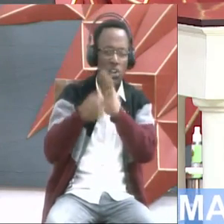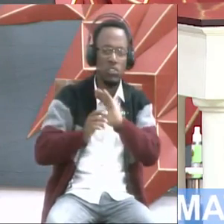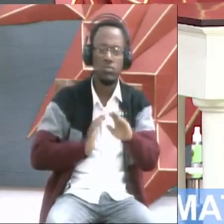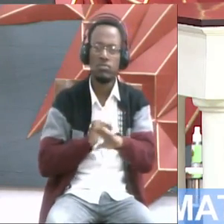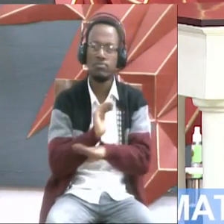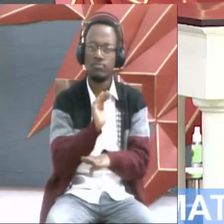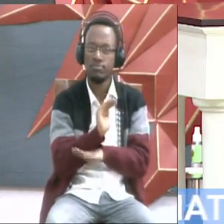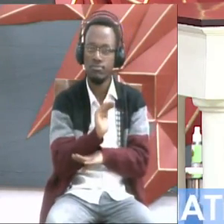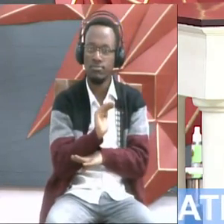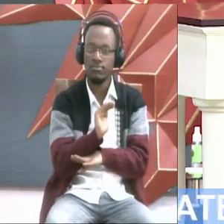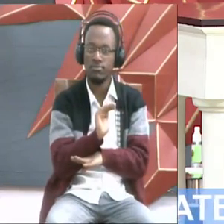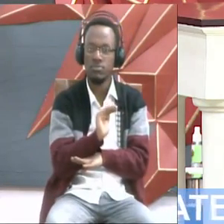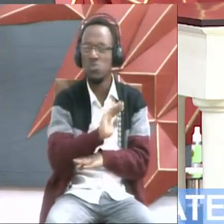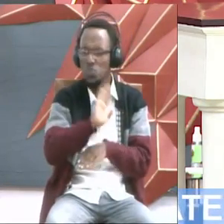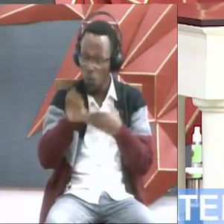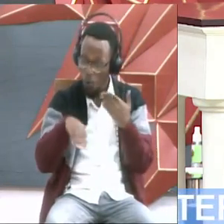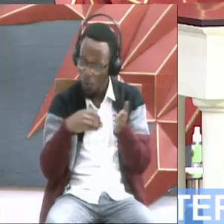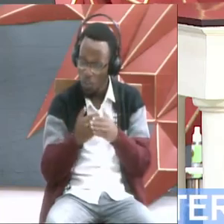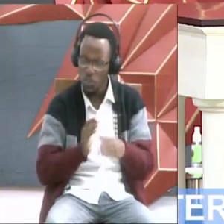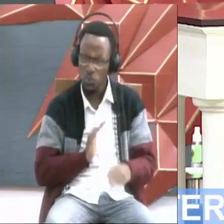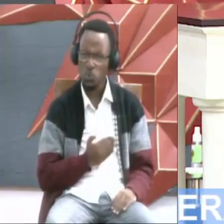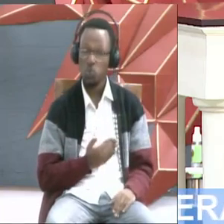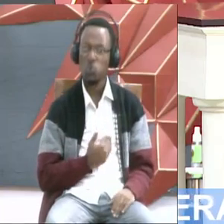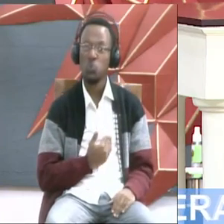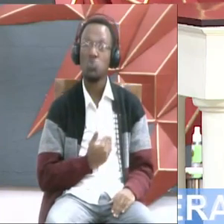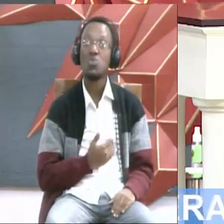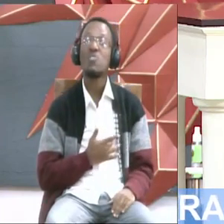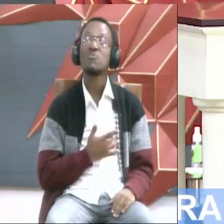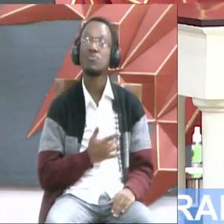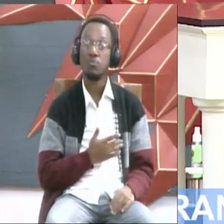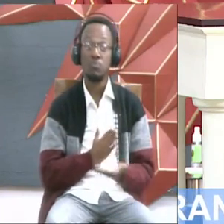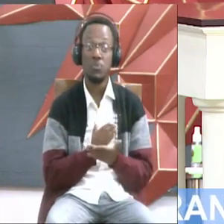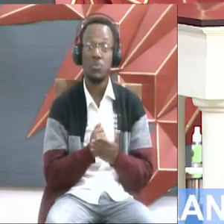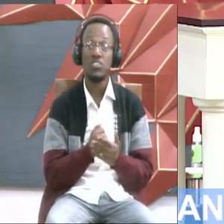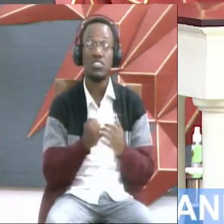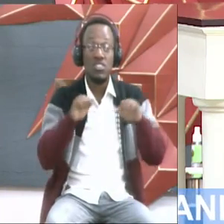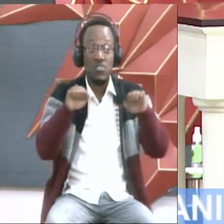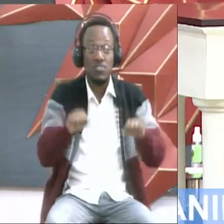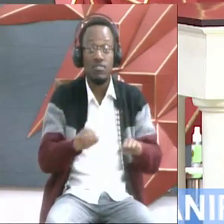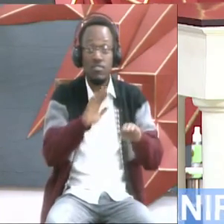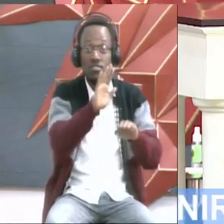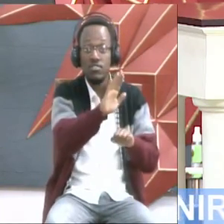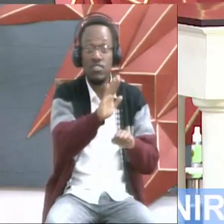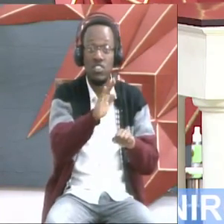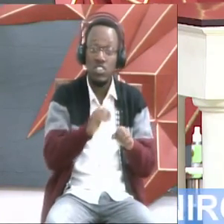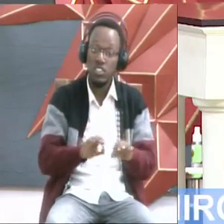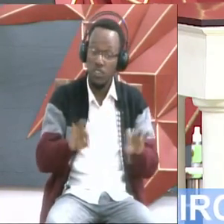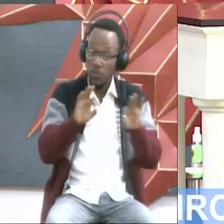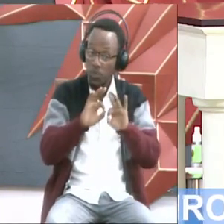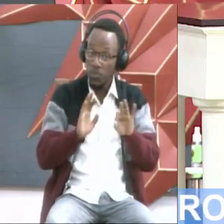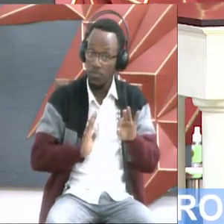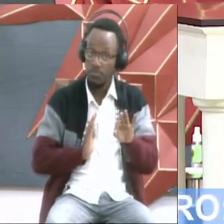n'ibyo twiyumvira byose nk'uko ubushobozi bwayo budukoreramo buri